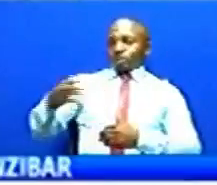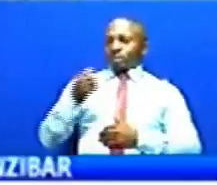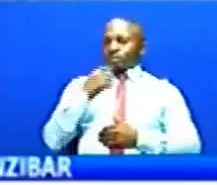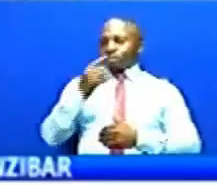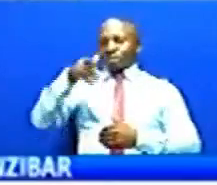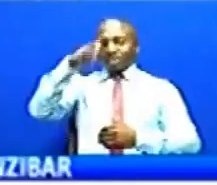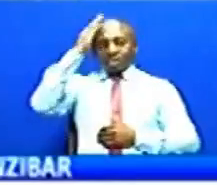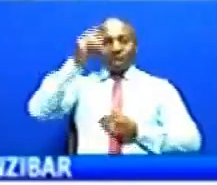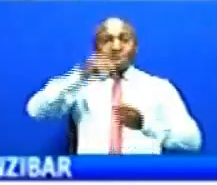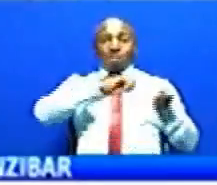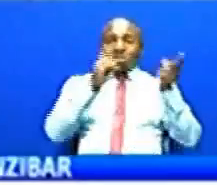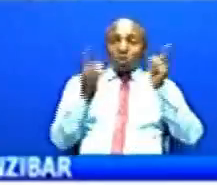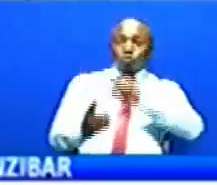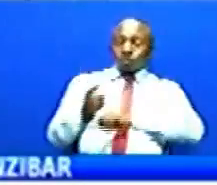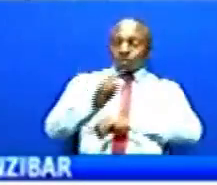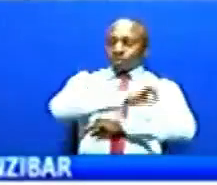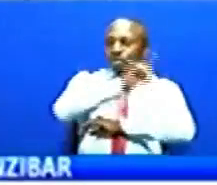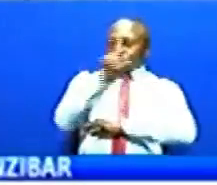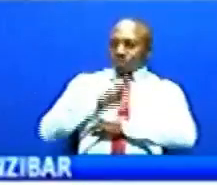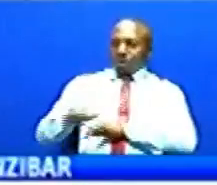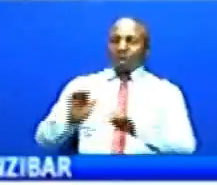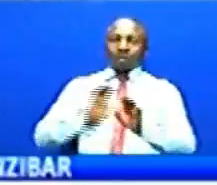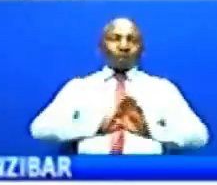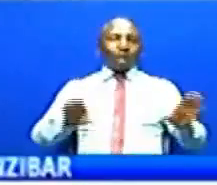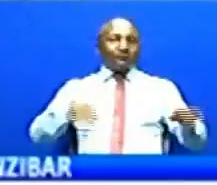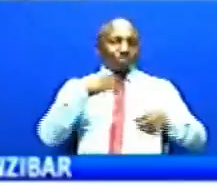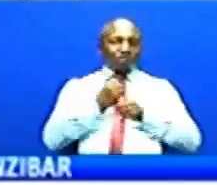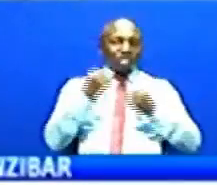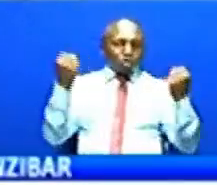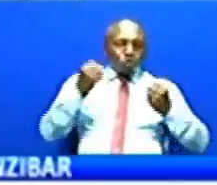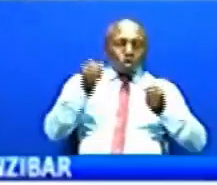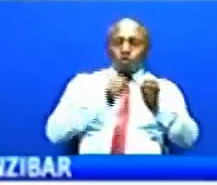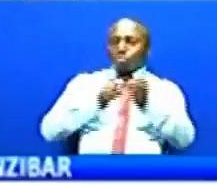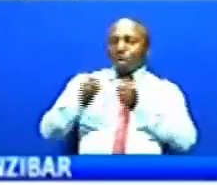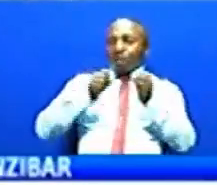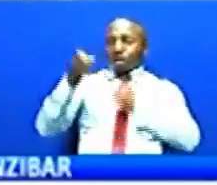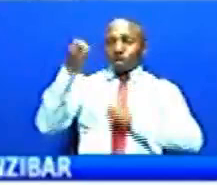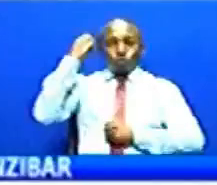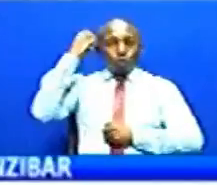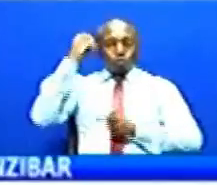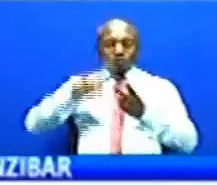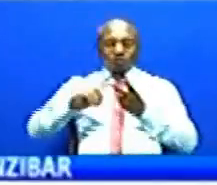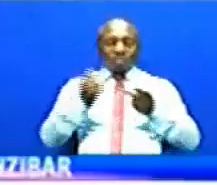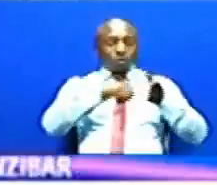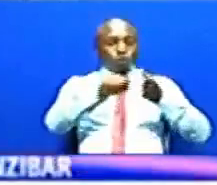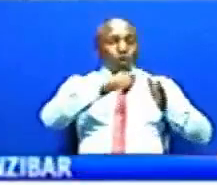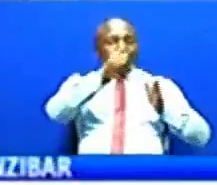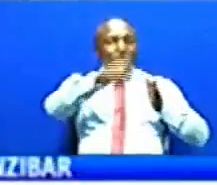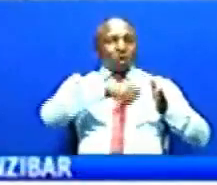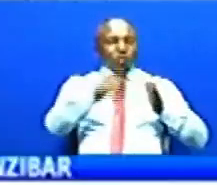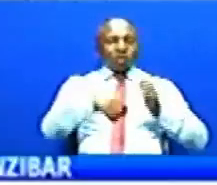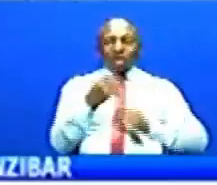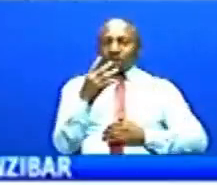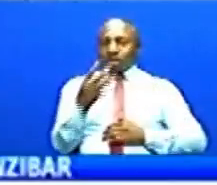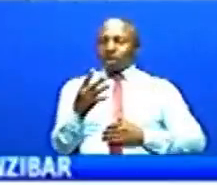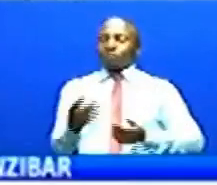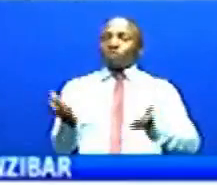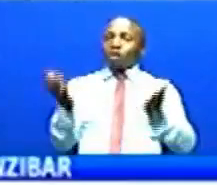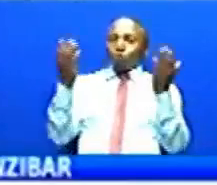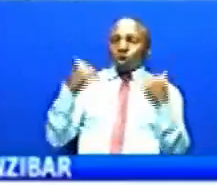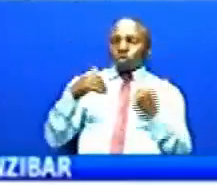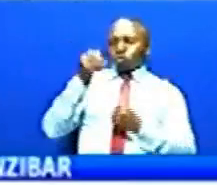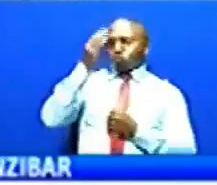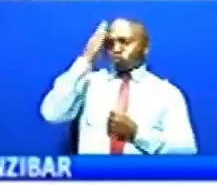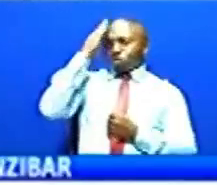Kwa serikali ya mapinduzi ya Zanzibar imeshafanya juhudi za kupambana na ugonjwa huo, ikiwa ni pamoja na kununua mashine 4 zenye uwezo